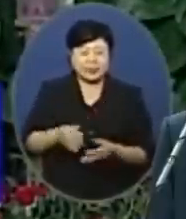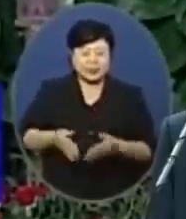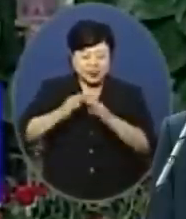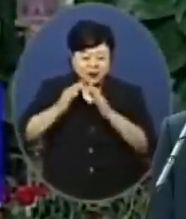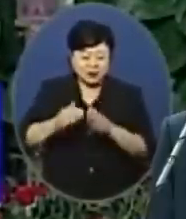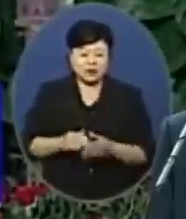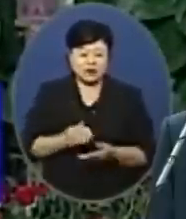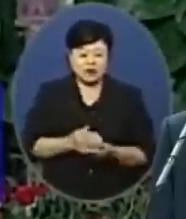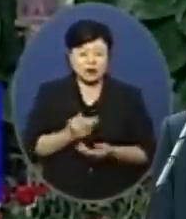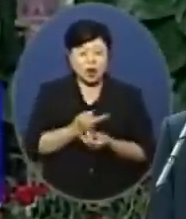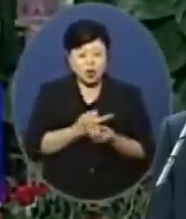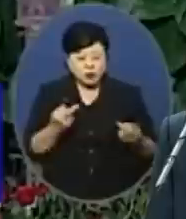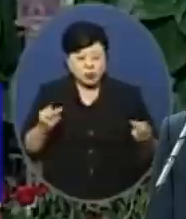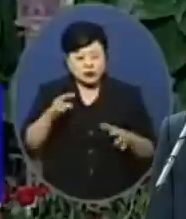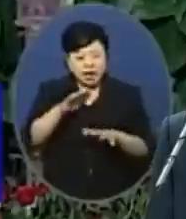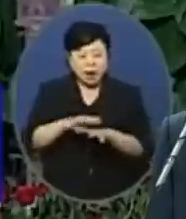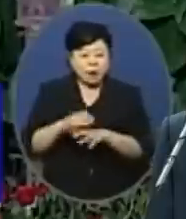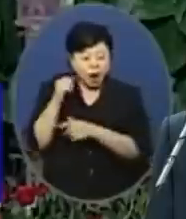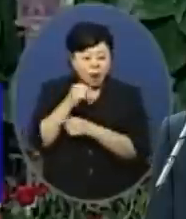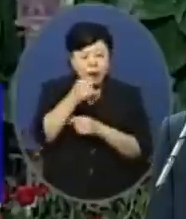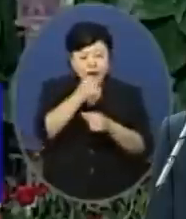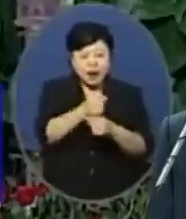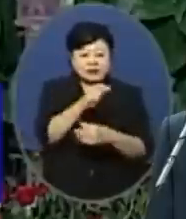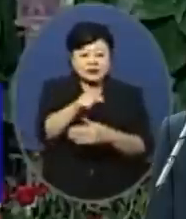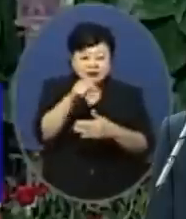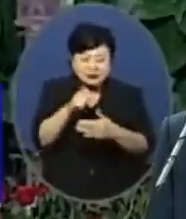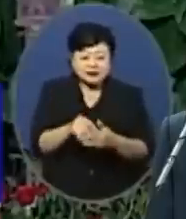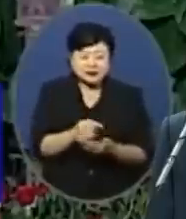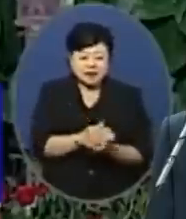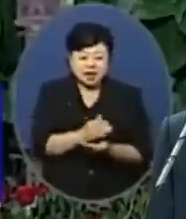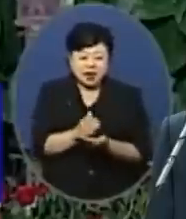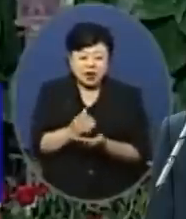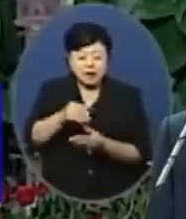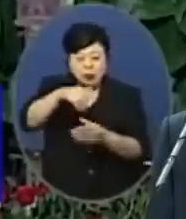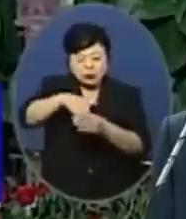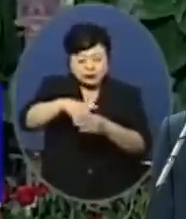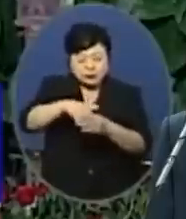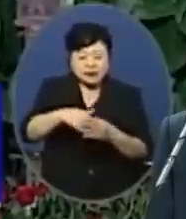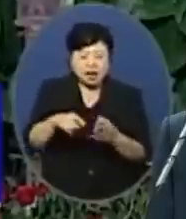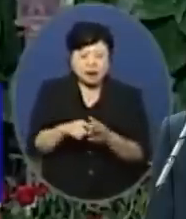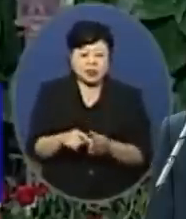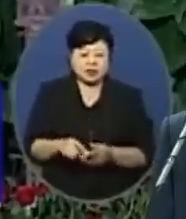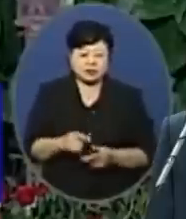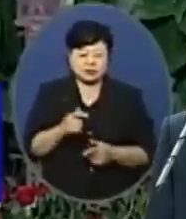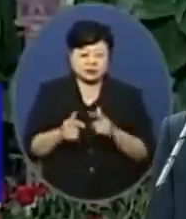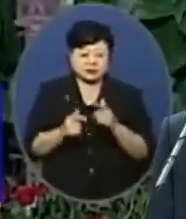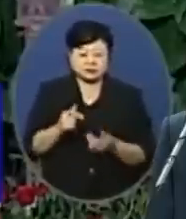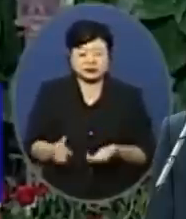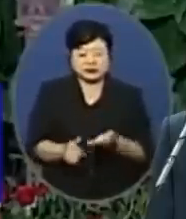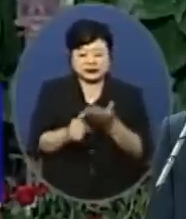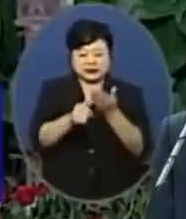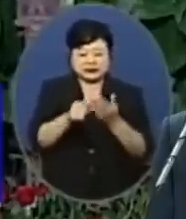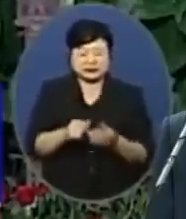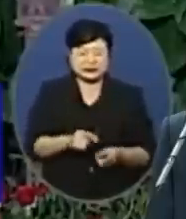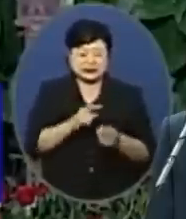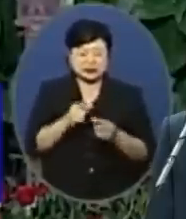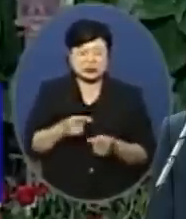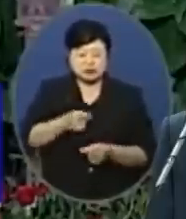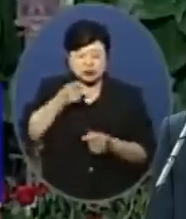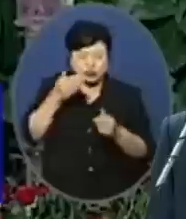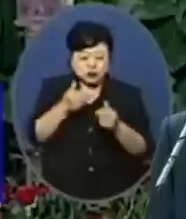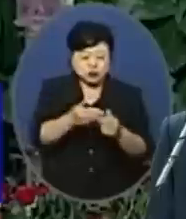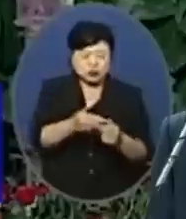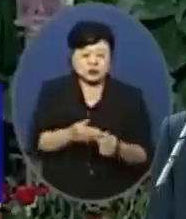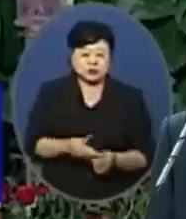여러 동산과 과원을 만들고 그 가운데 각종 과목을 심었으며 나를 위하여 수목을 기르는 살림에 물을 주기